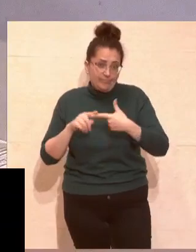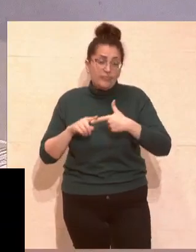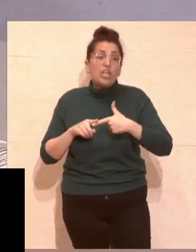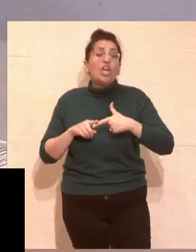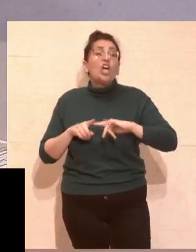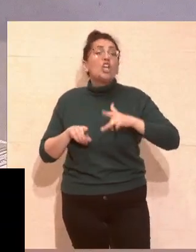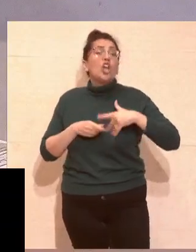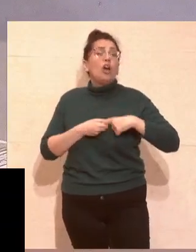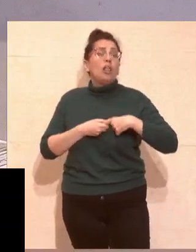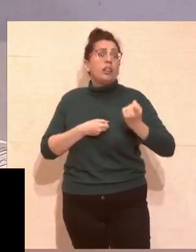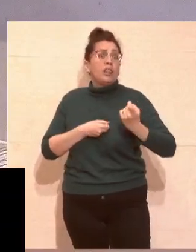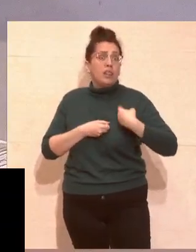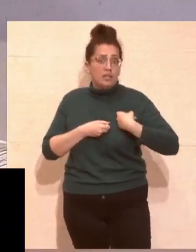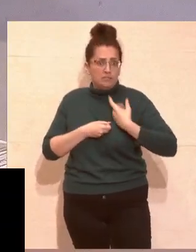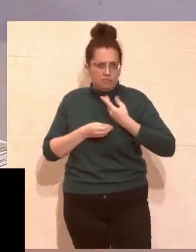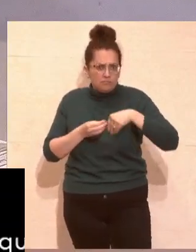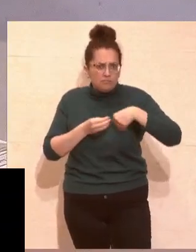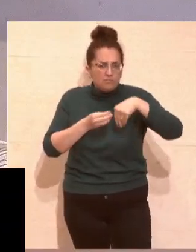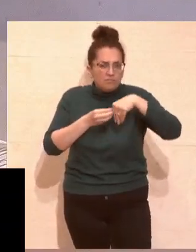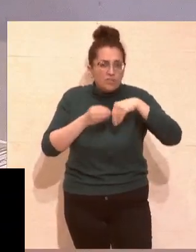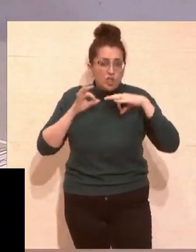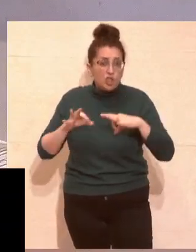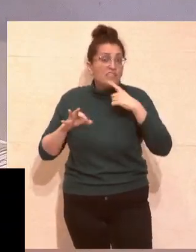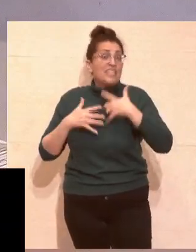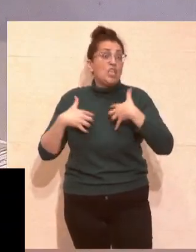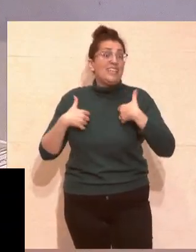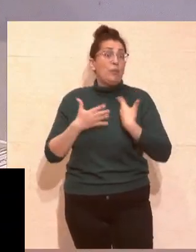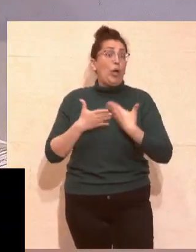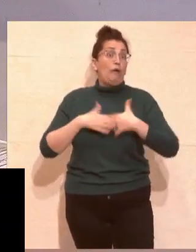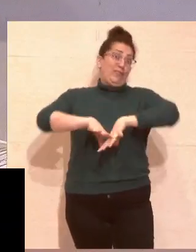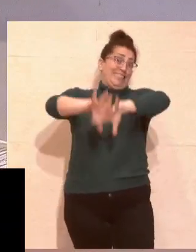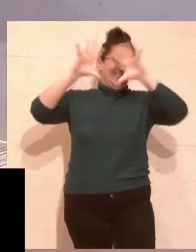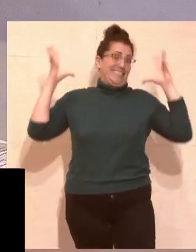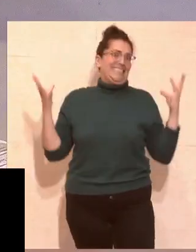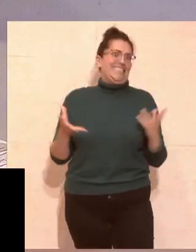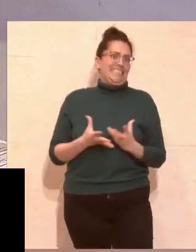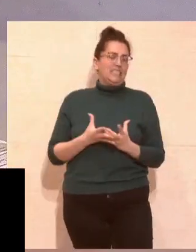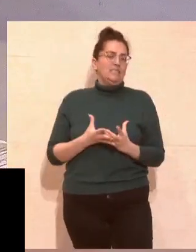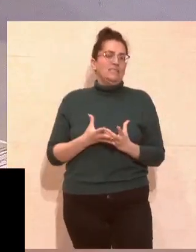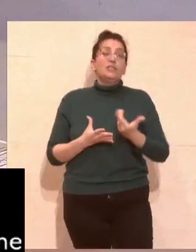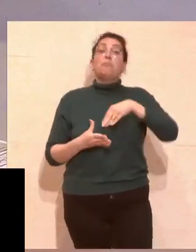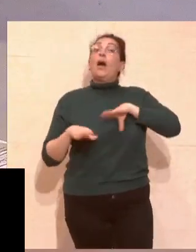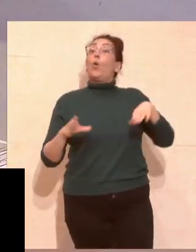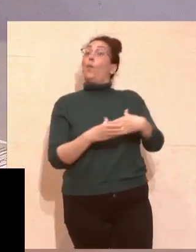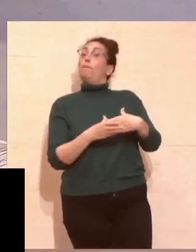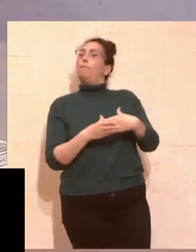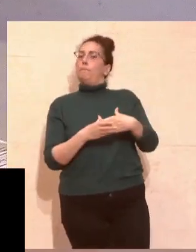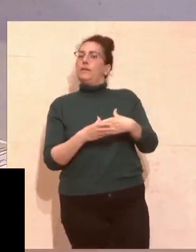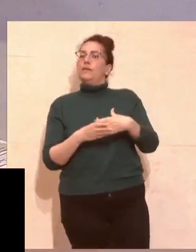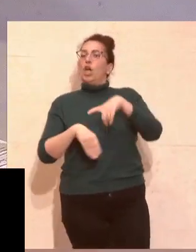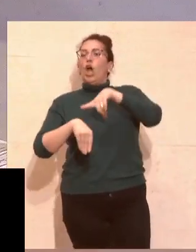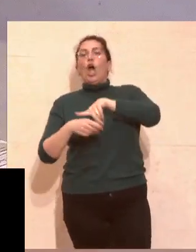et tout ça. Donc, on sait que de plus en plus, c'est démontré scientifiquement avec un effet groupe que oui, le changement d'heure vient comme un